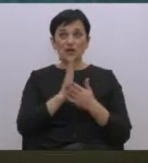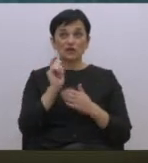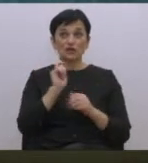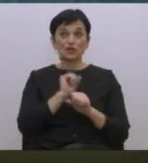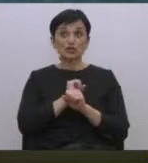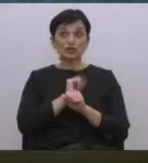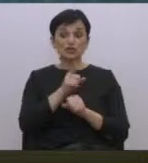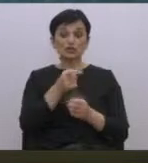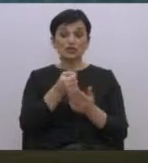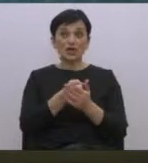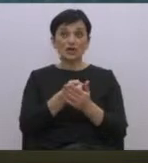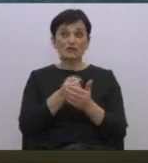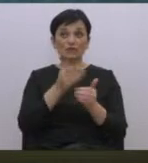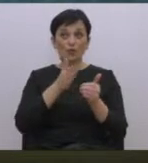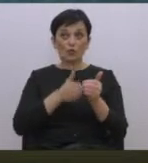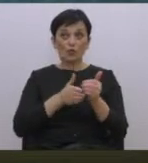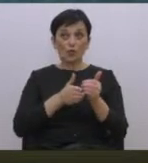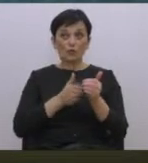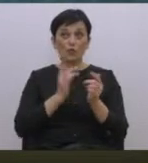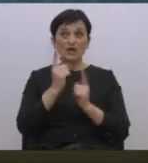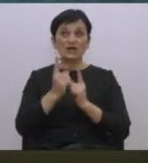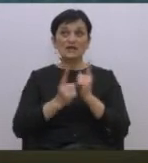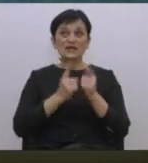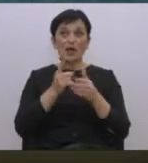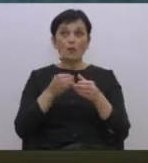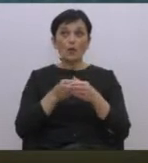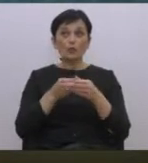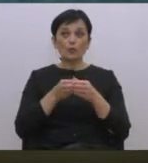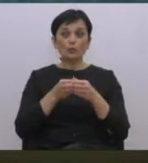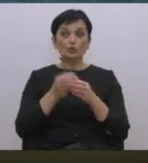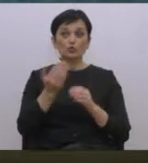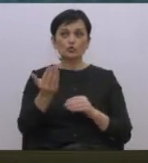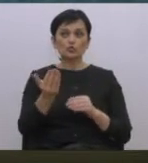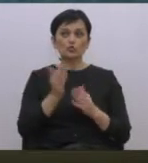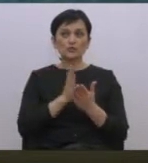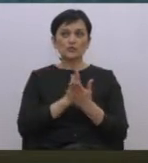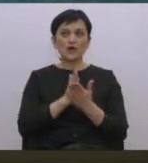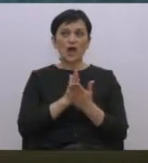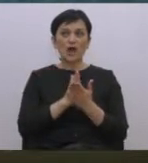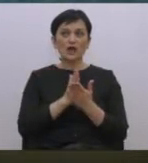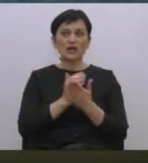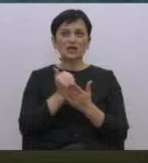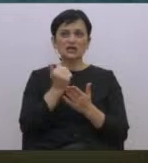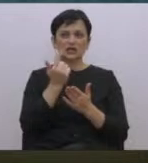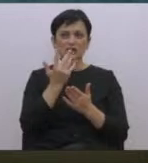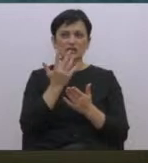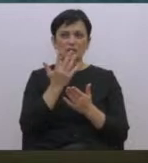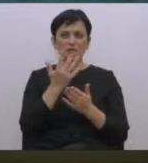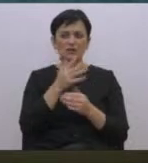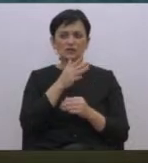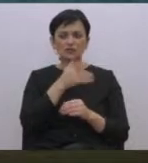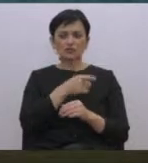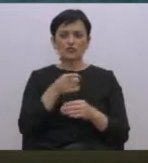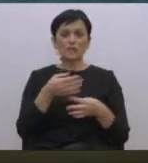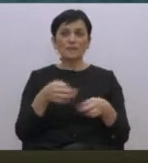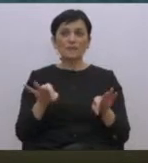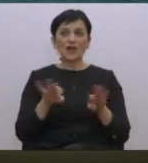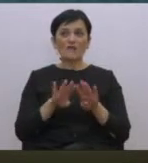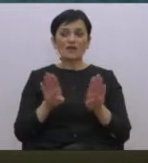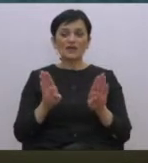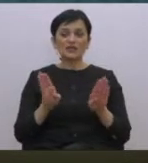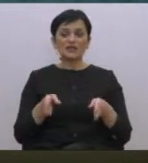de morcevit, da, reformele, șcups, acus, grande mehanie, dacă ne bule, tau spali,